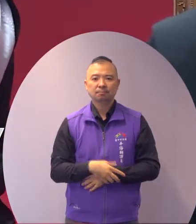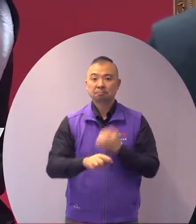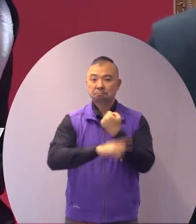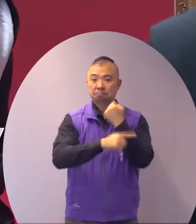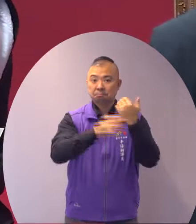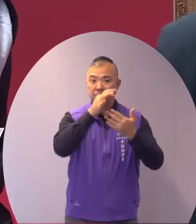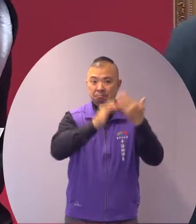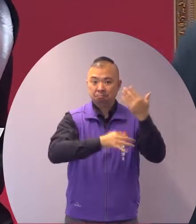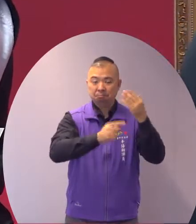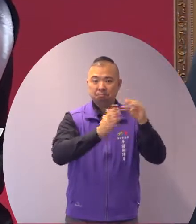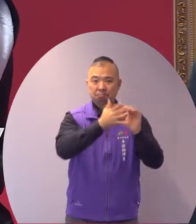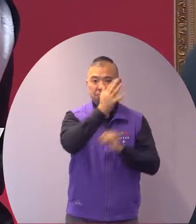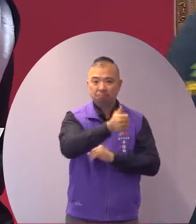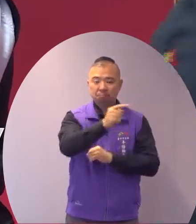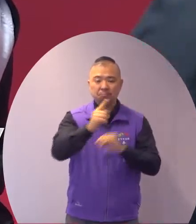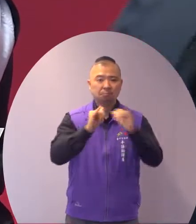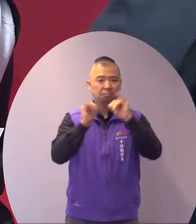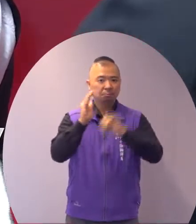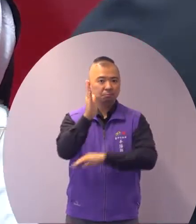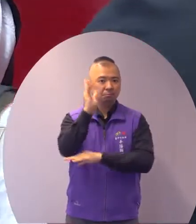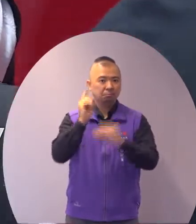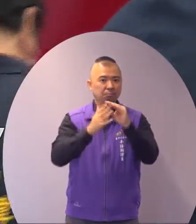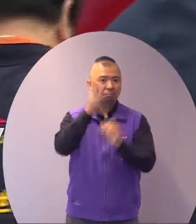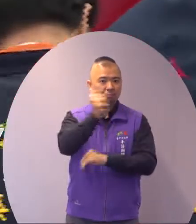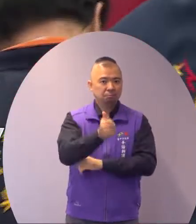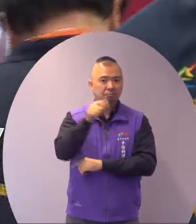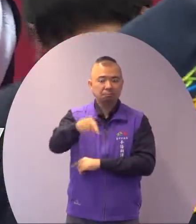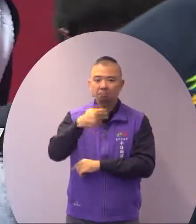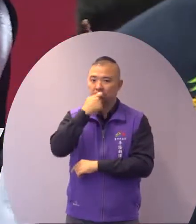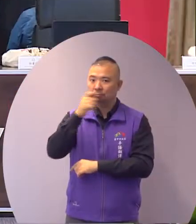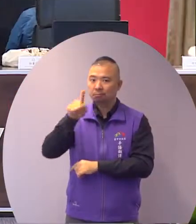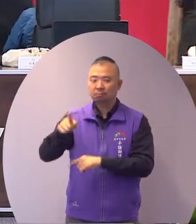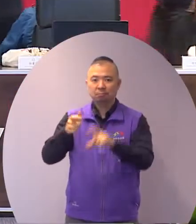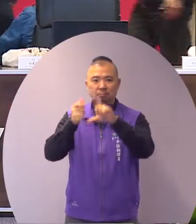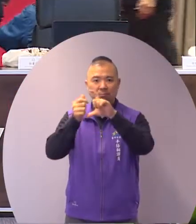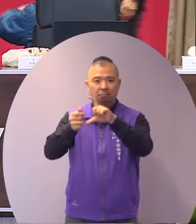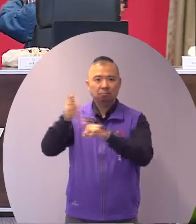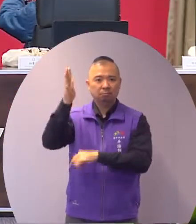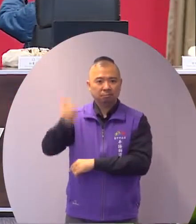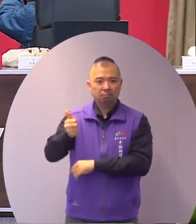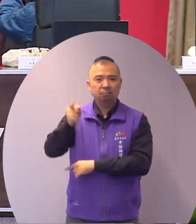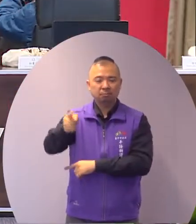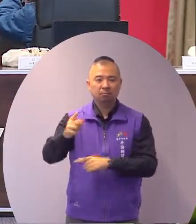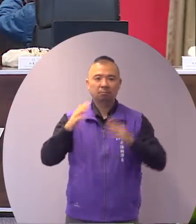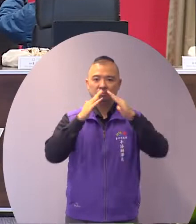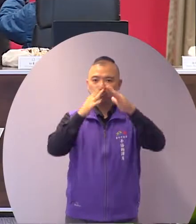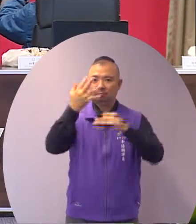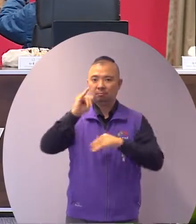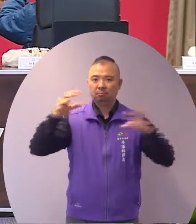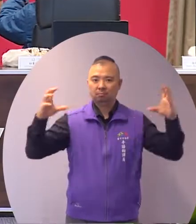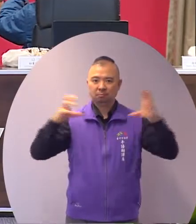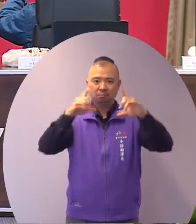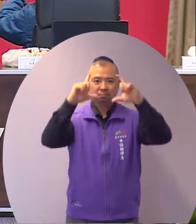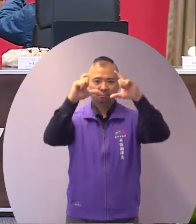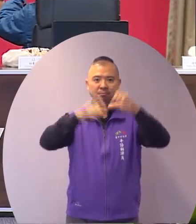请法制局局长、民政局局长、乌溪区公所区长一同上台与市长合影。